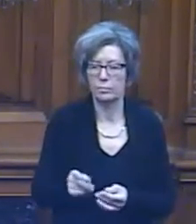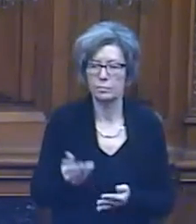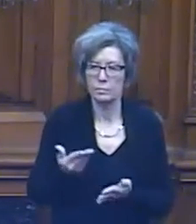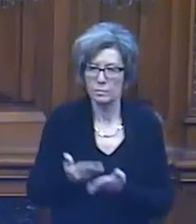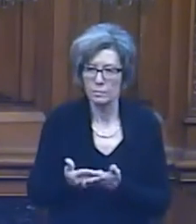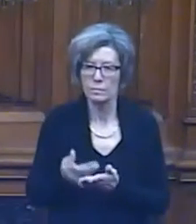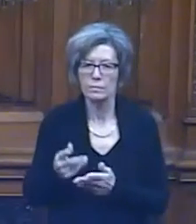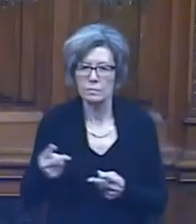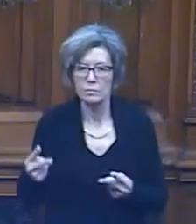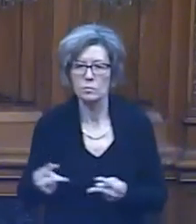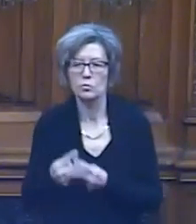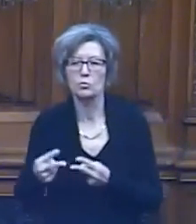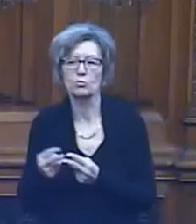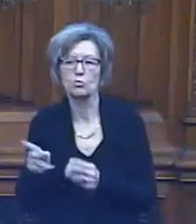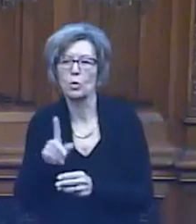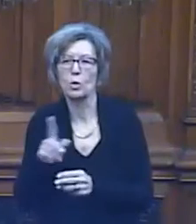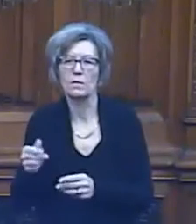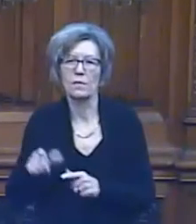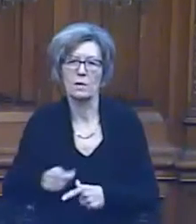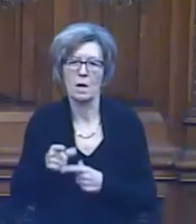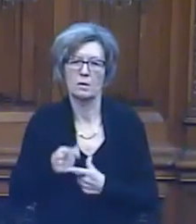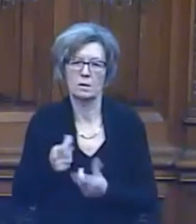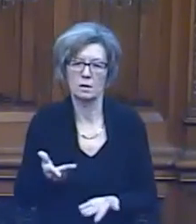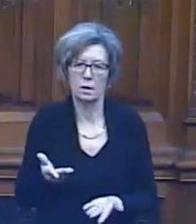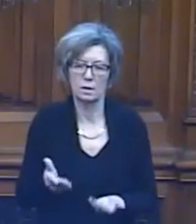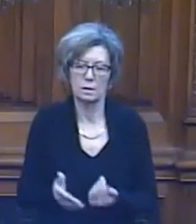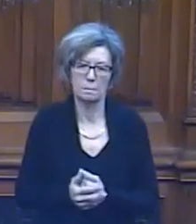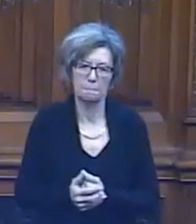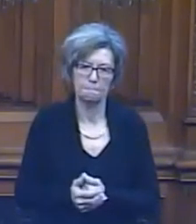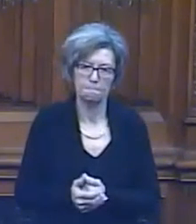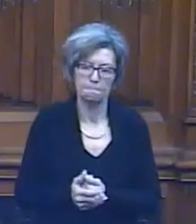es zerstört Existenzen.